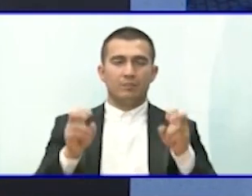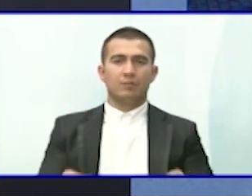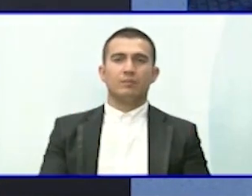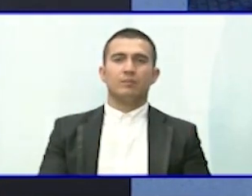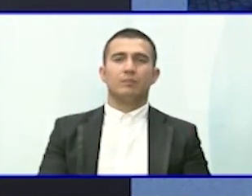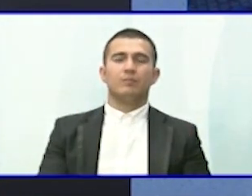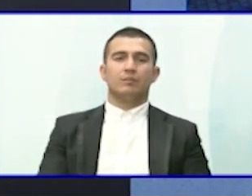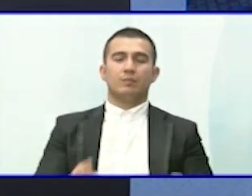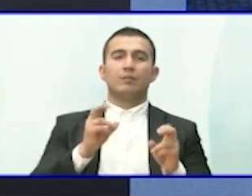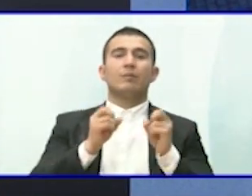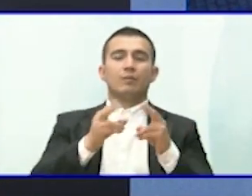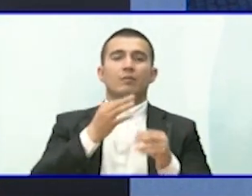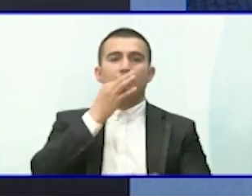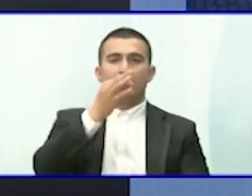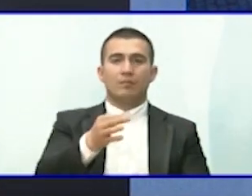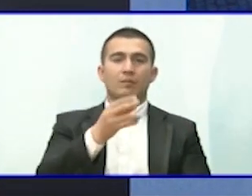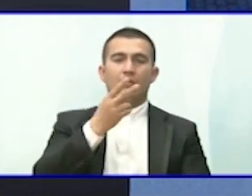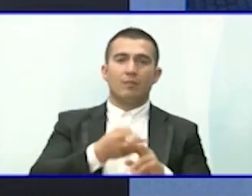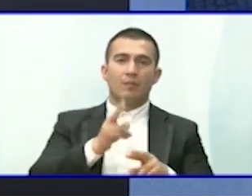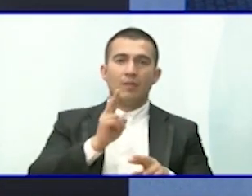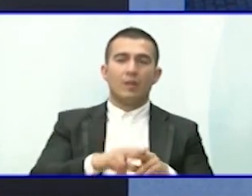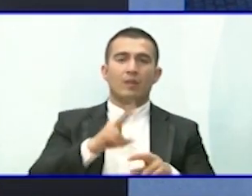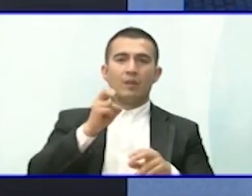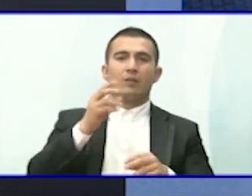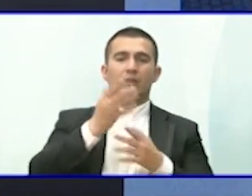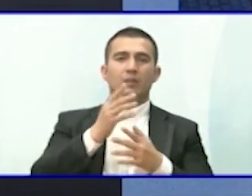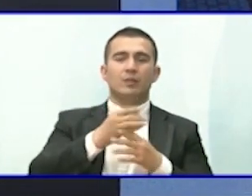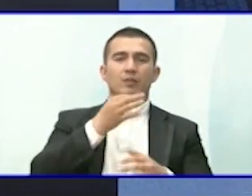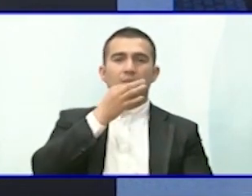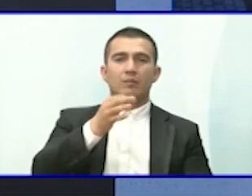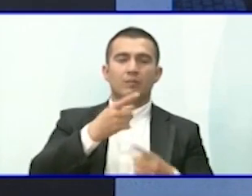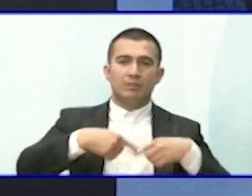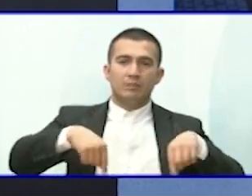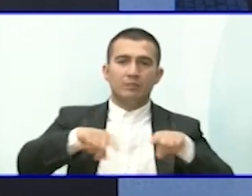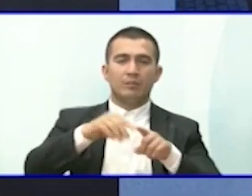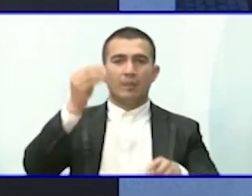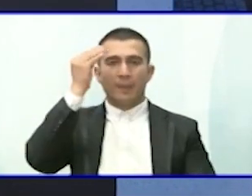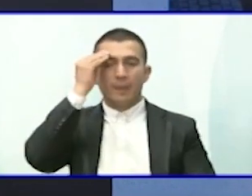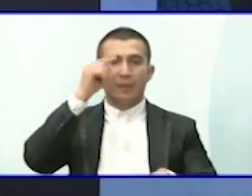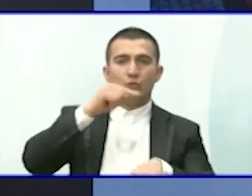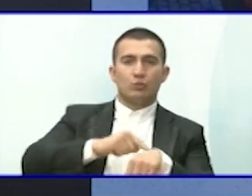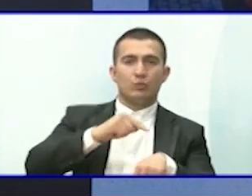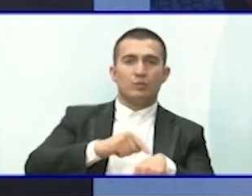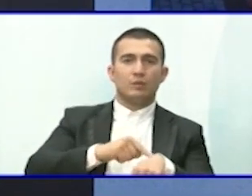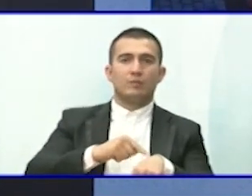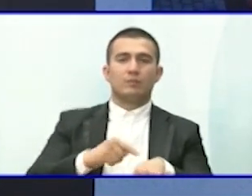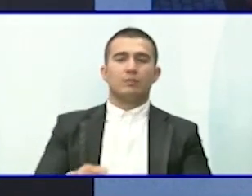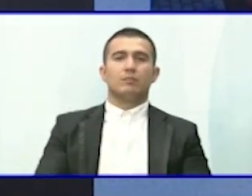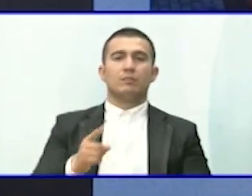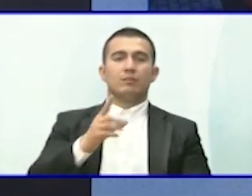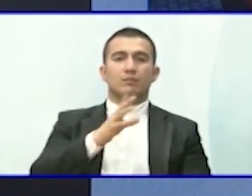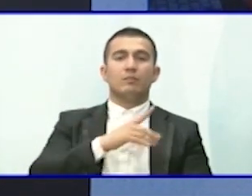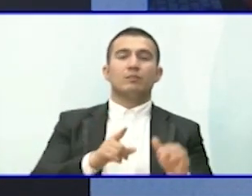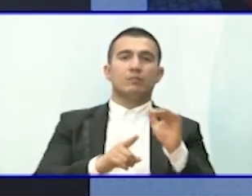как сказать об объекте и речи мыслей и чувств в начале